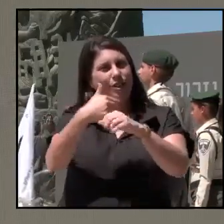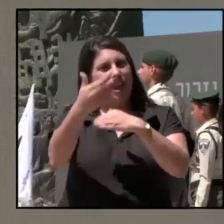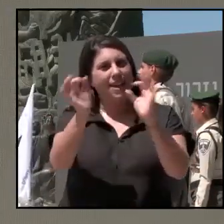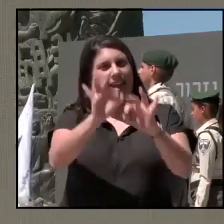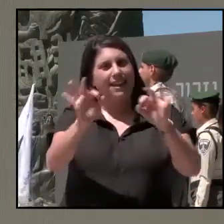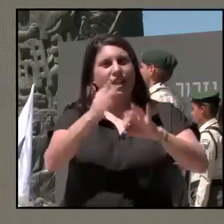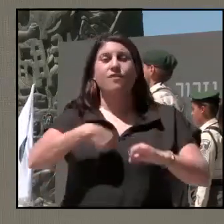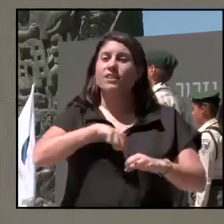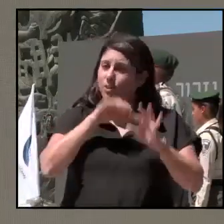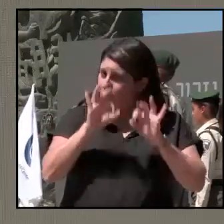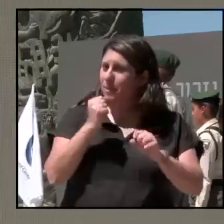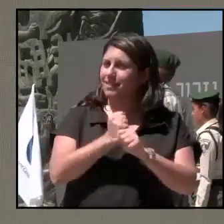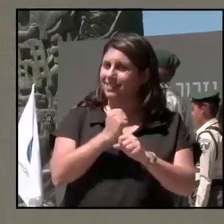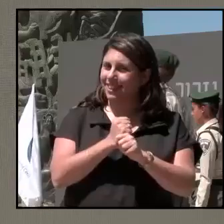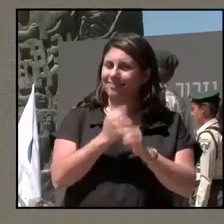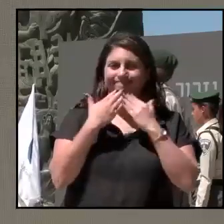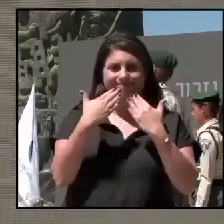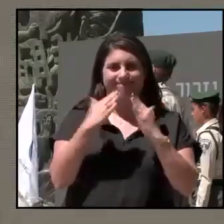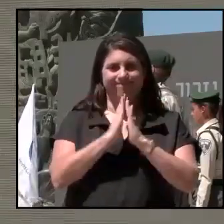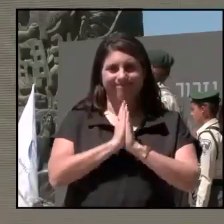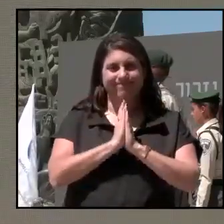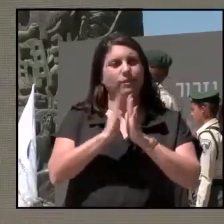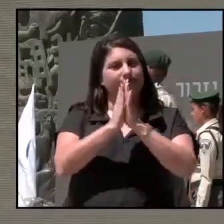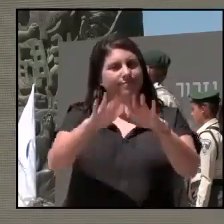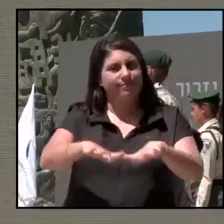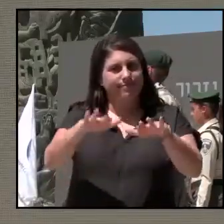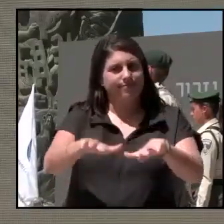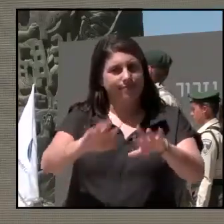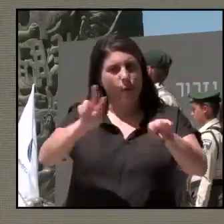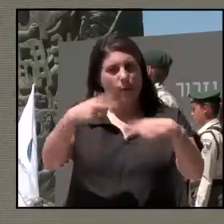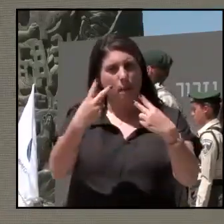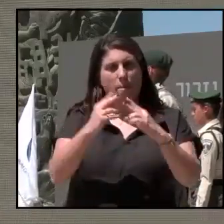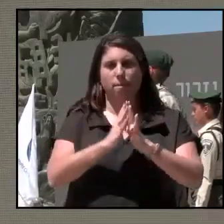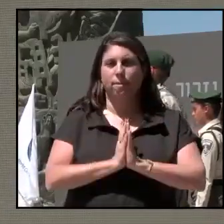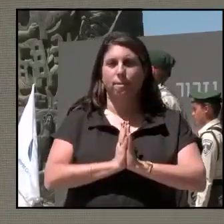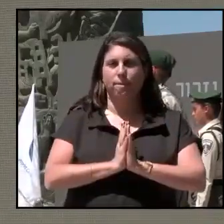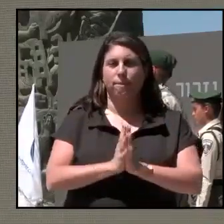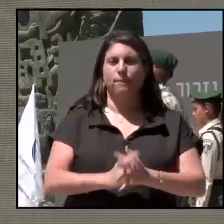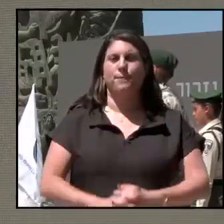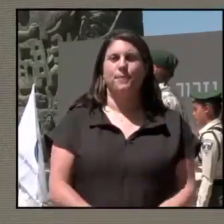ואנחנו אכן נעשה זאת. בואו, תפסו מקומותיכם מחדש.